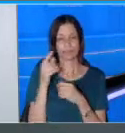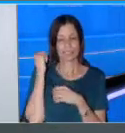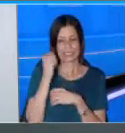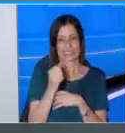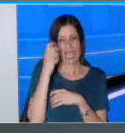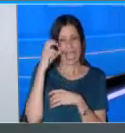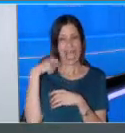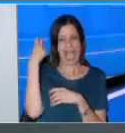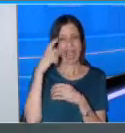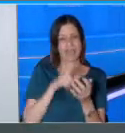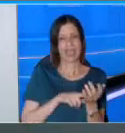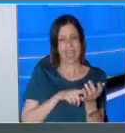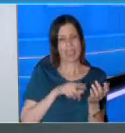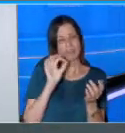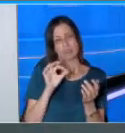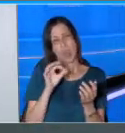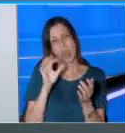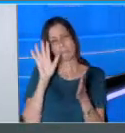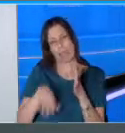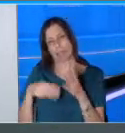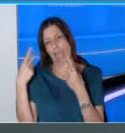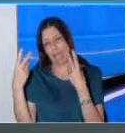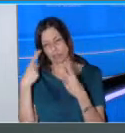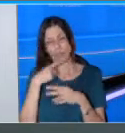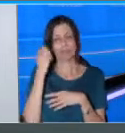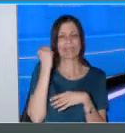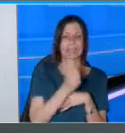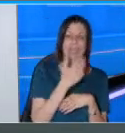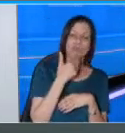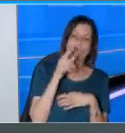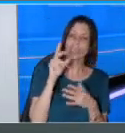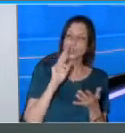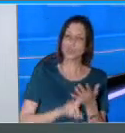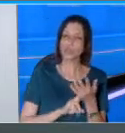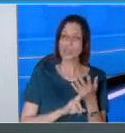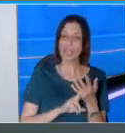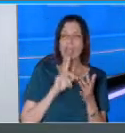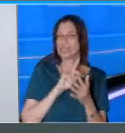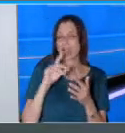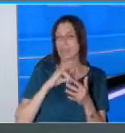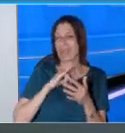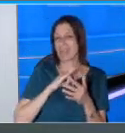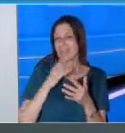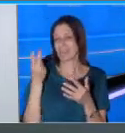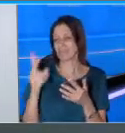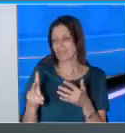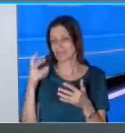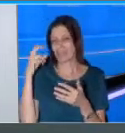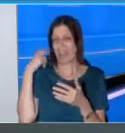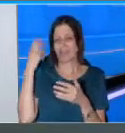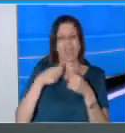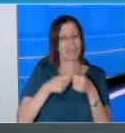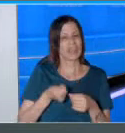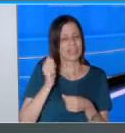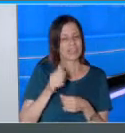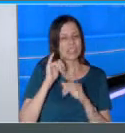כשנרצח ערבי, אדם שלו סמוק פחות משנרצח יהודי. אתה צדקת, אף אחד לא עניין אותו. חברי הכנסת זועקים